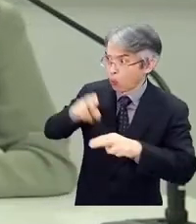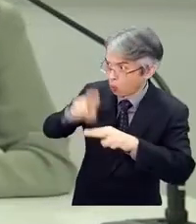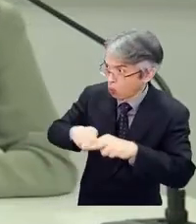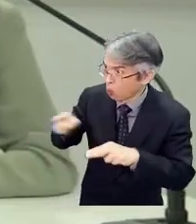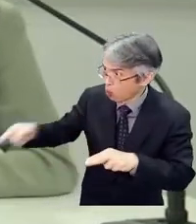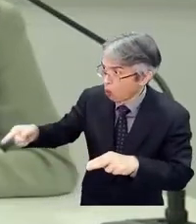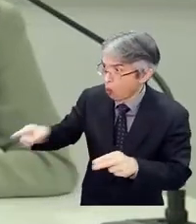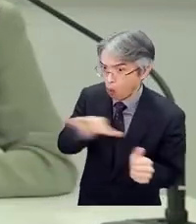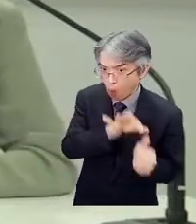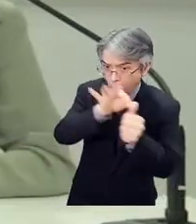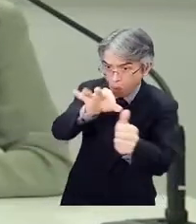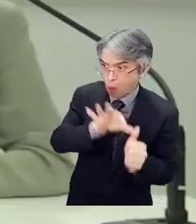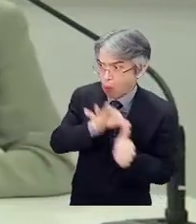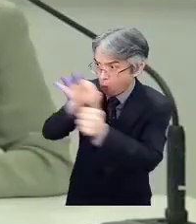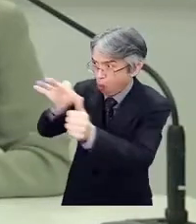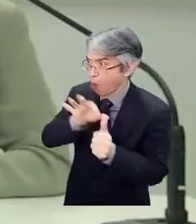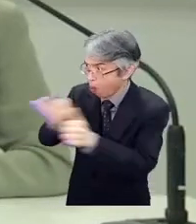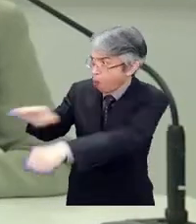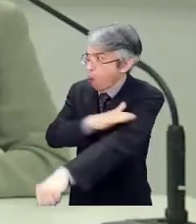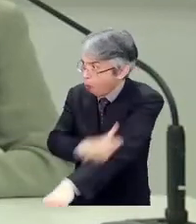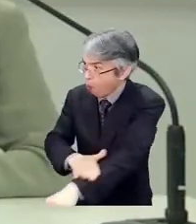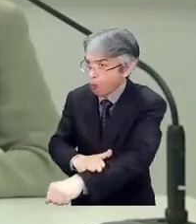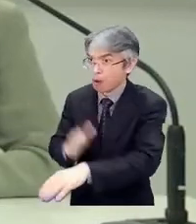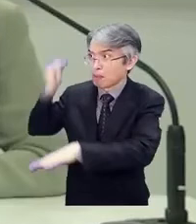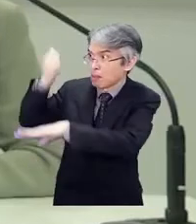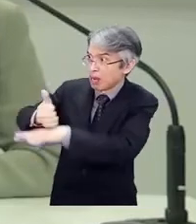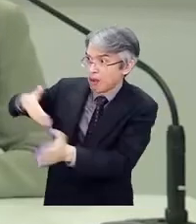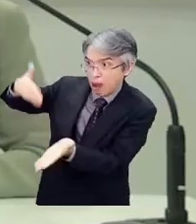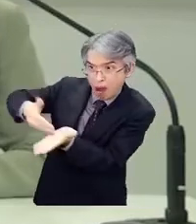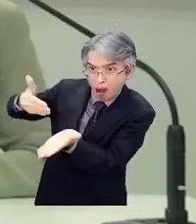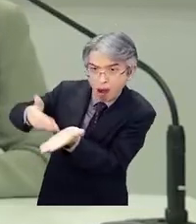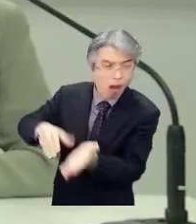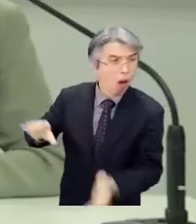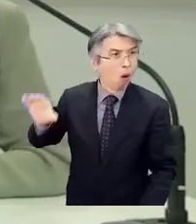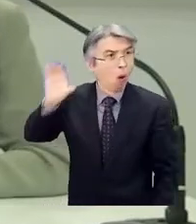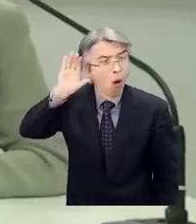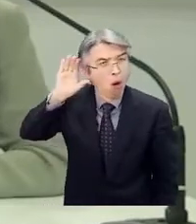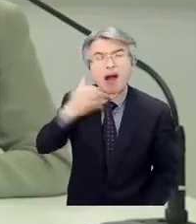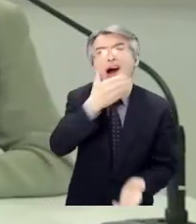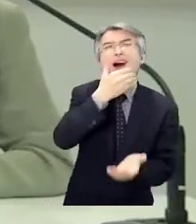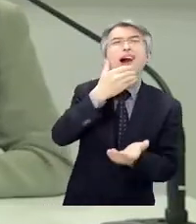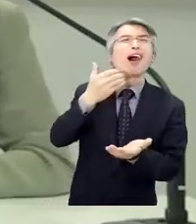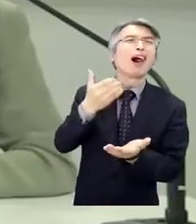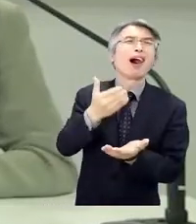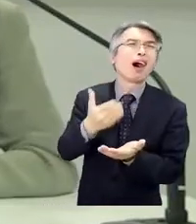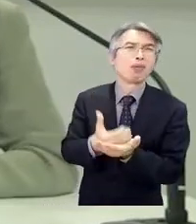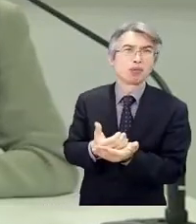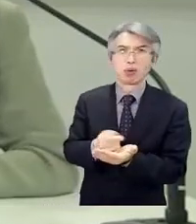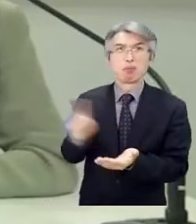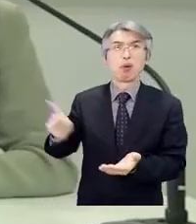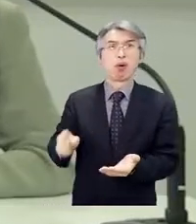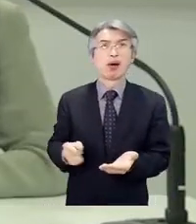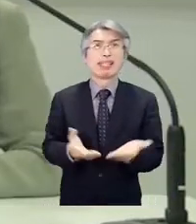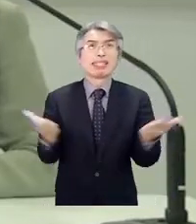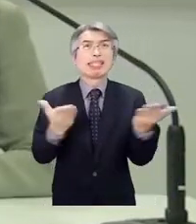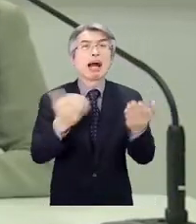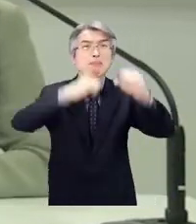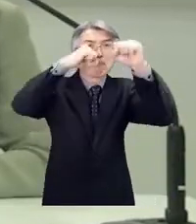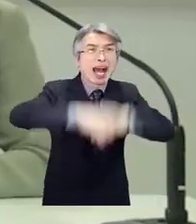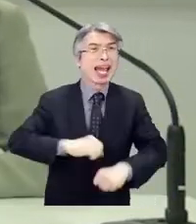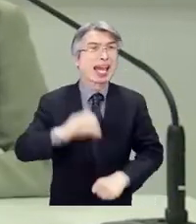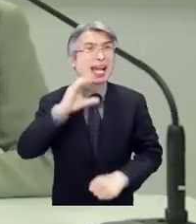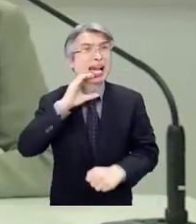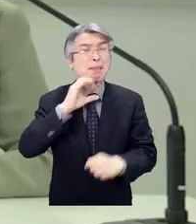이제 마지막 말미에 참 감동스러운 것이 좀 걱정이 좀 많이 됐었는데 폐업을 한 곳이